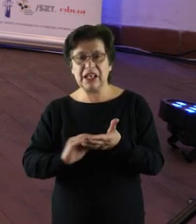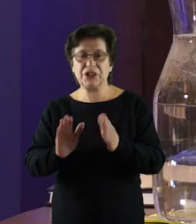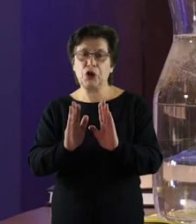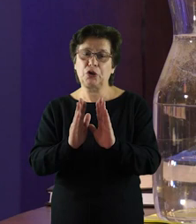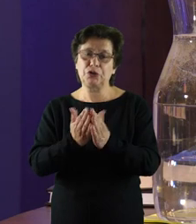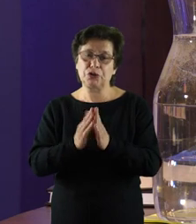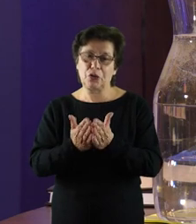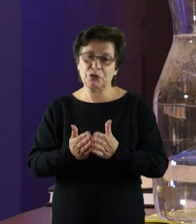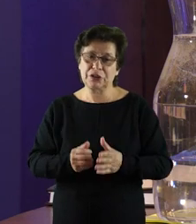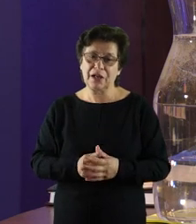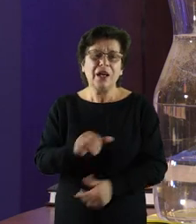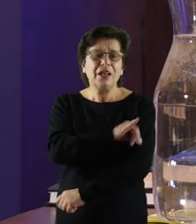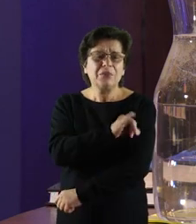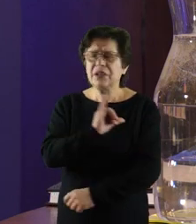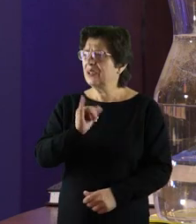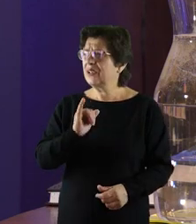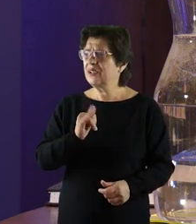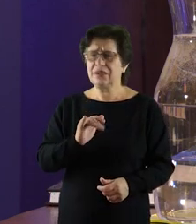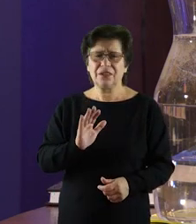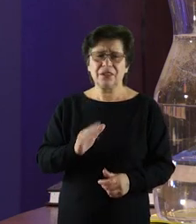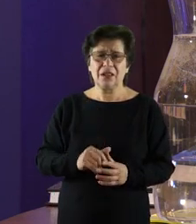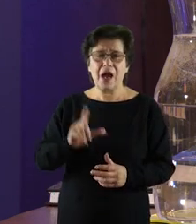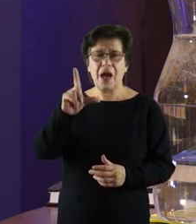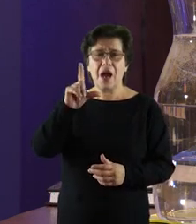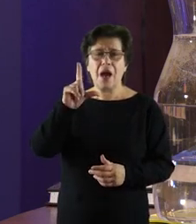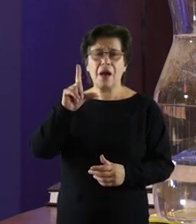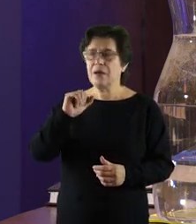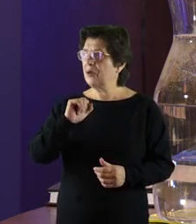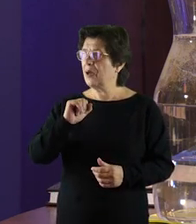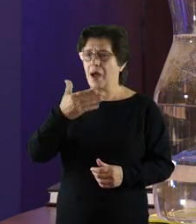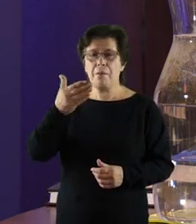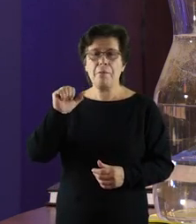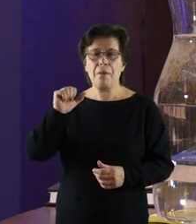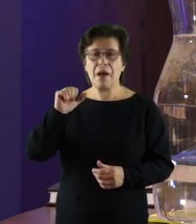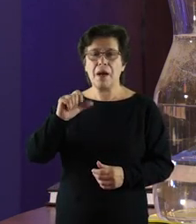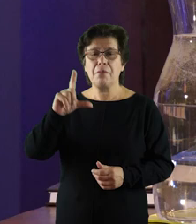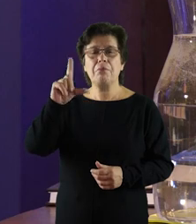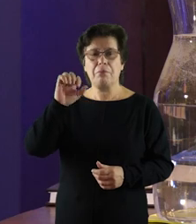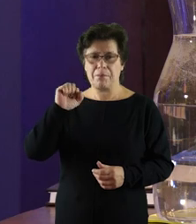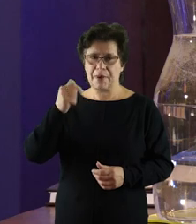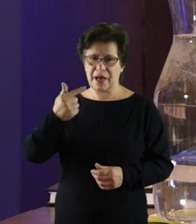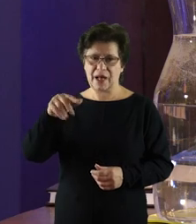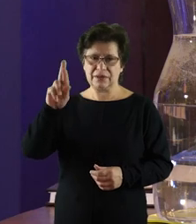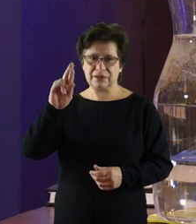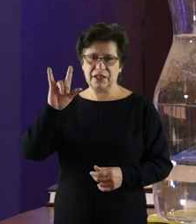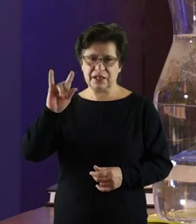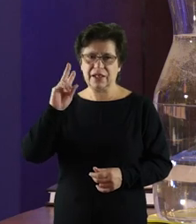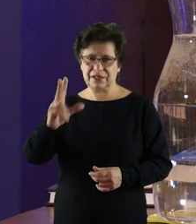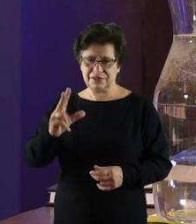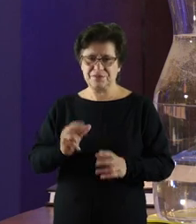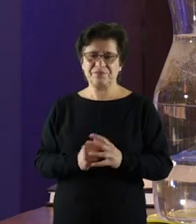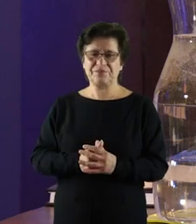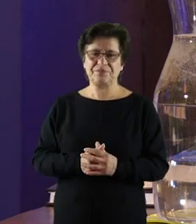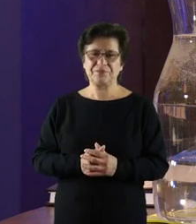Jeszcze poproszę o imię, wiem, że już chyba pytałeś. Patryk. Maciek? No, Maciuś po raz... Patryk! Ach, Patryk, no właśnie, no więc